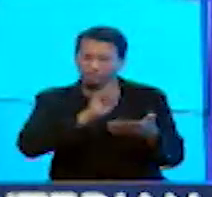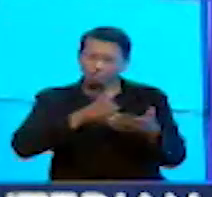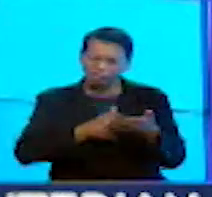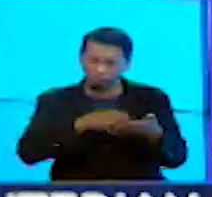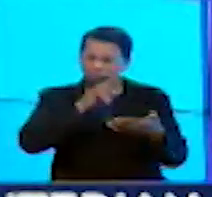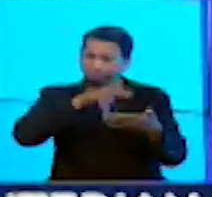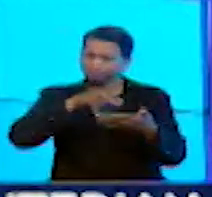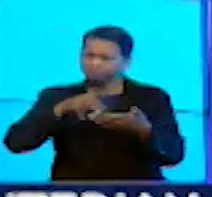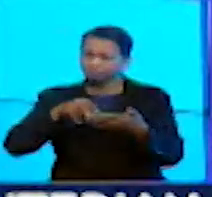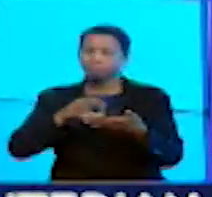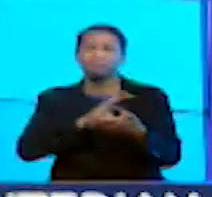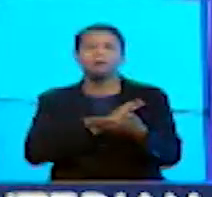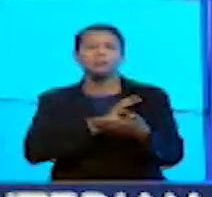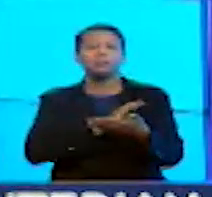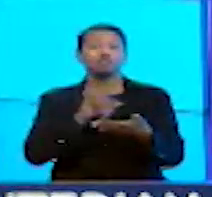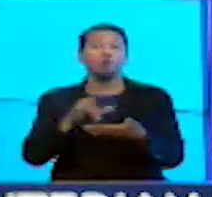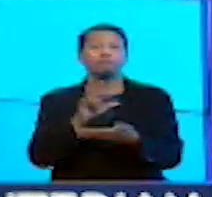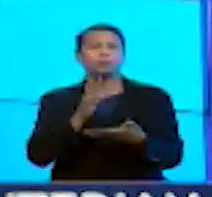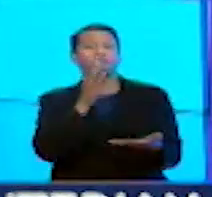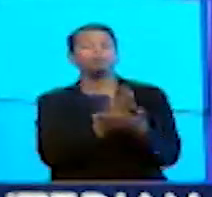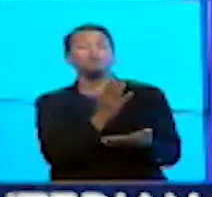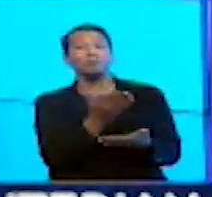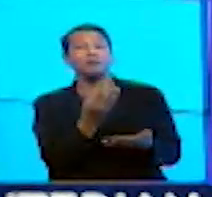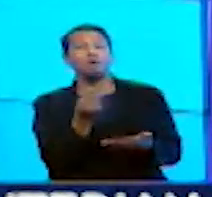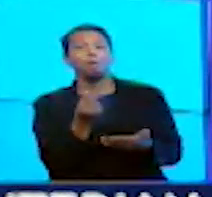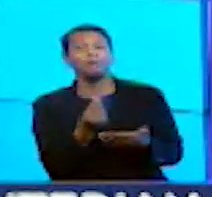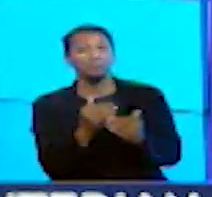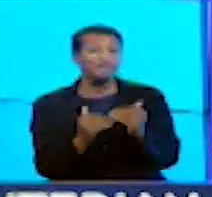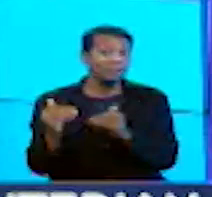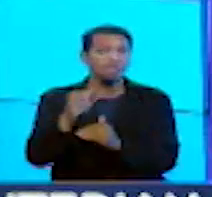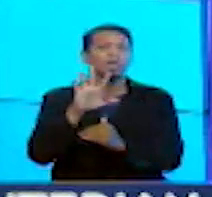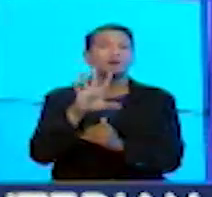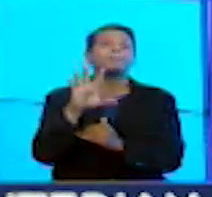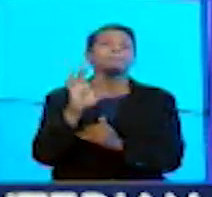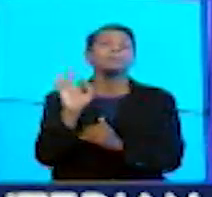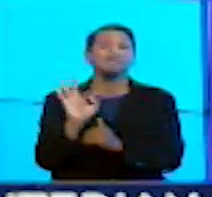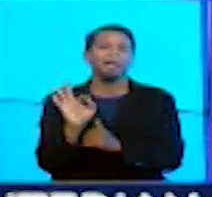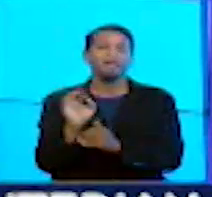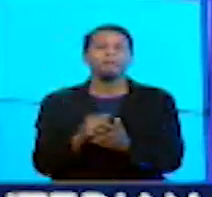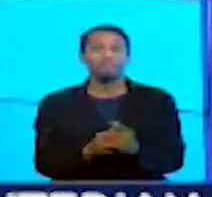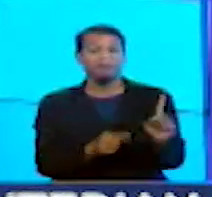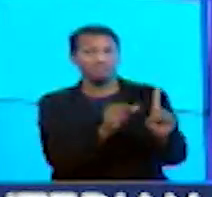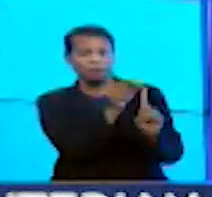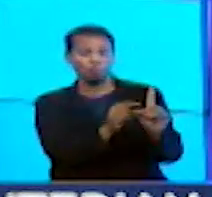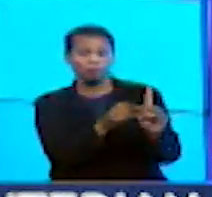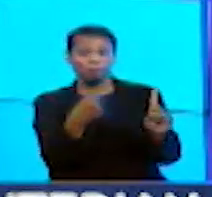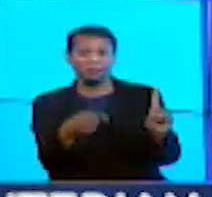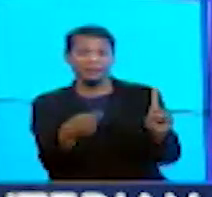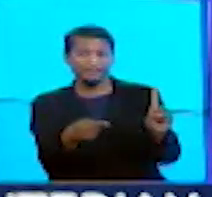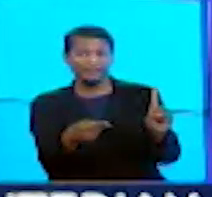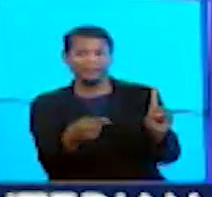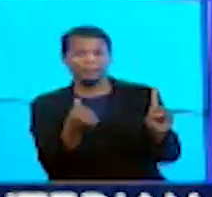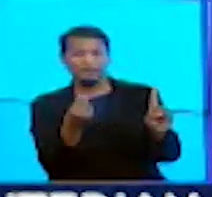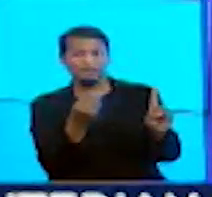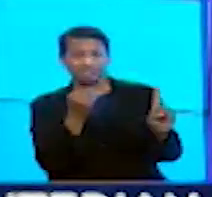harus tumbuh kurang lebih 5%. Jadi diperlukan satu Kementerian Investasi agar bisa memacu dan